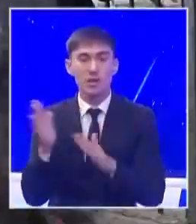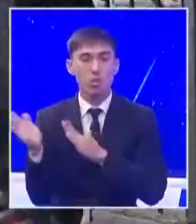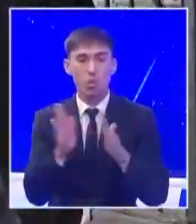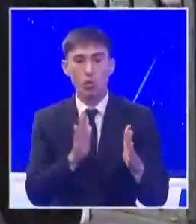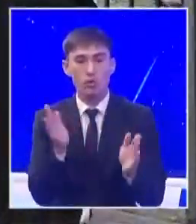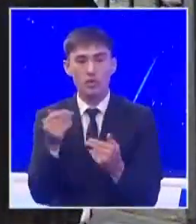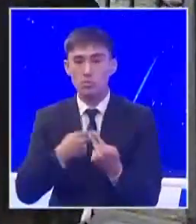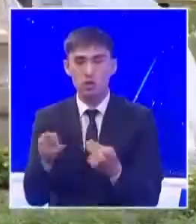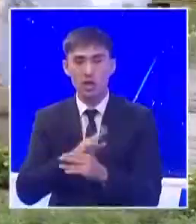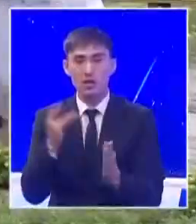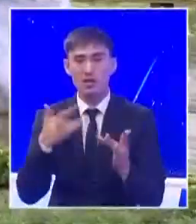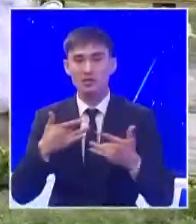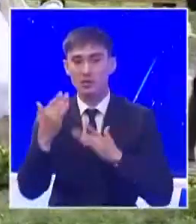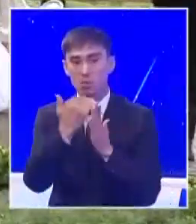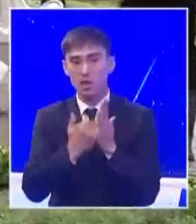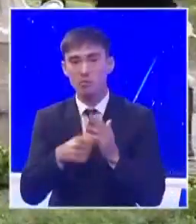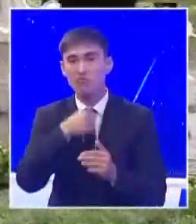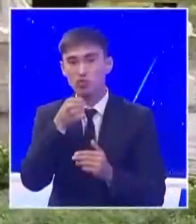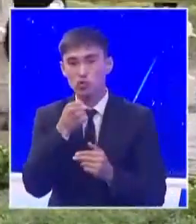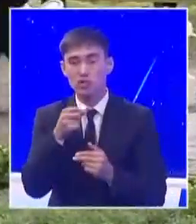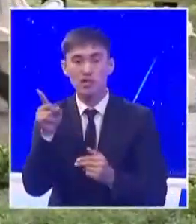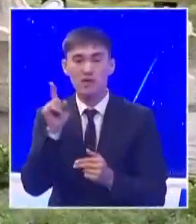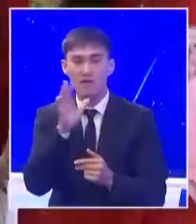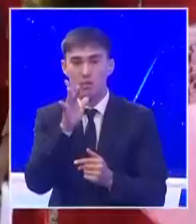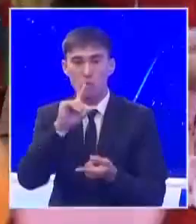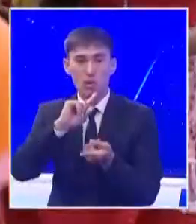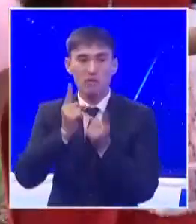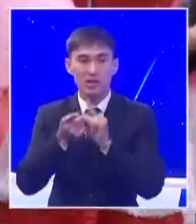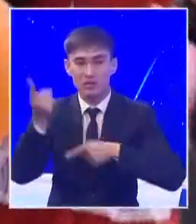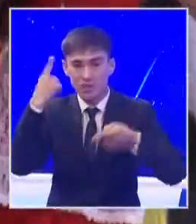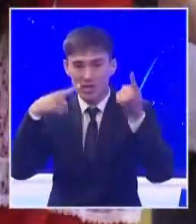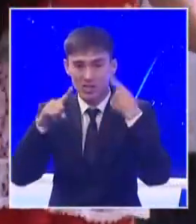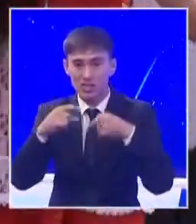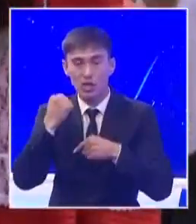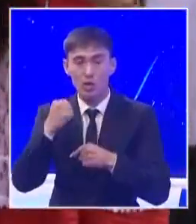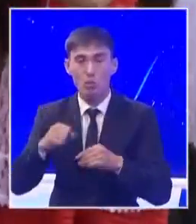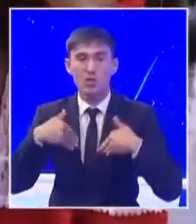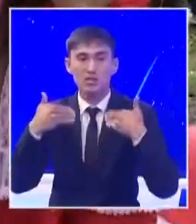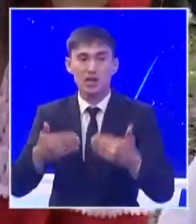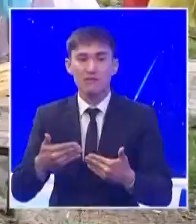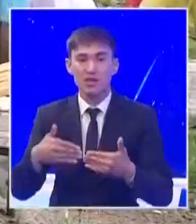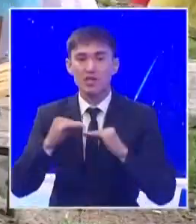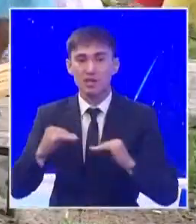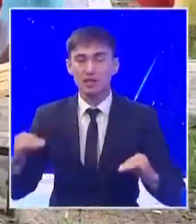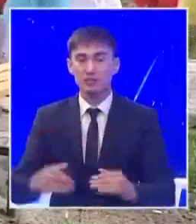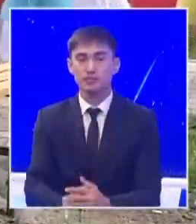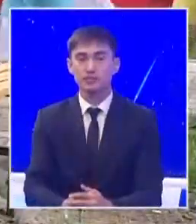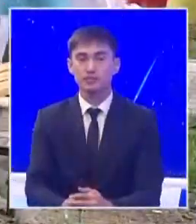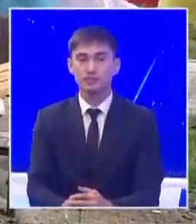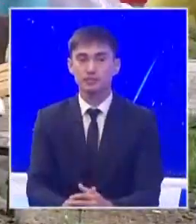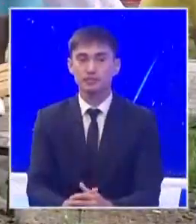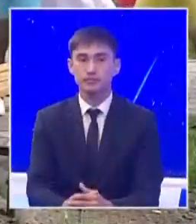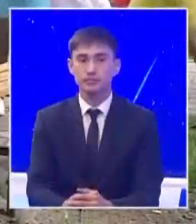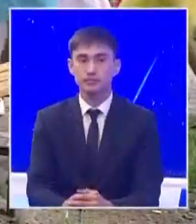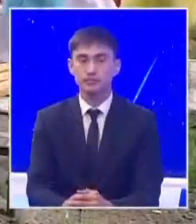не помешала концертной программе, где взрослые на время превратили в сказочных героев и поздравили детей.